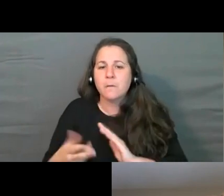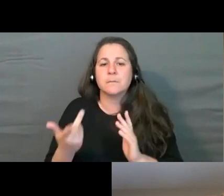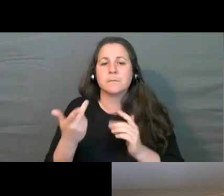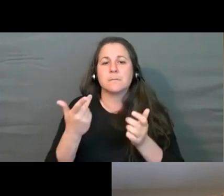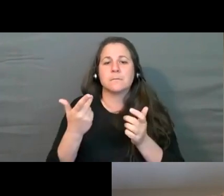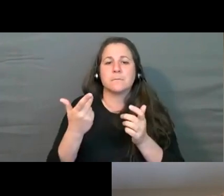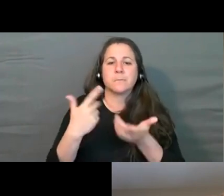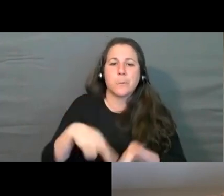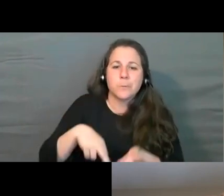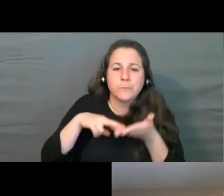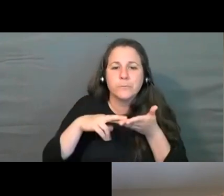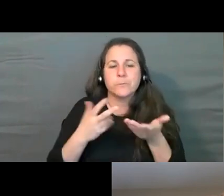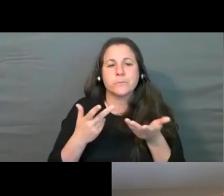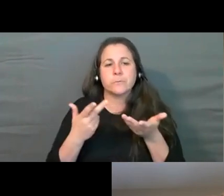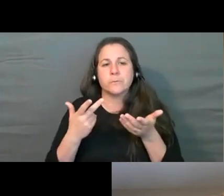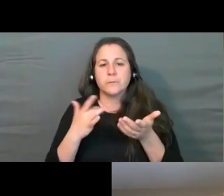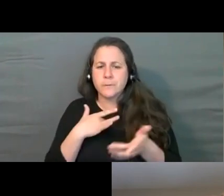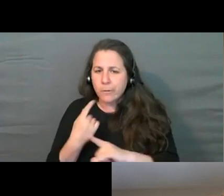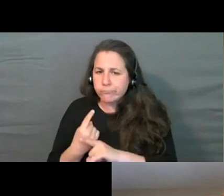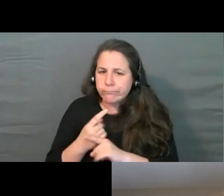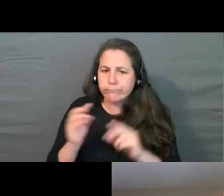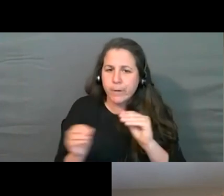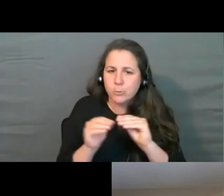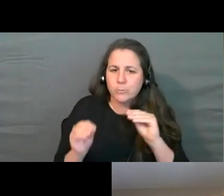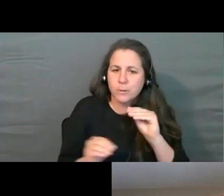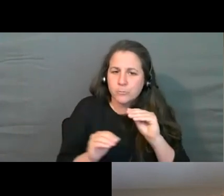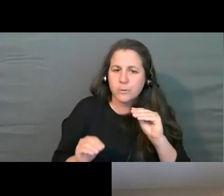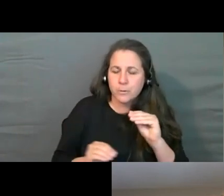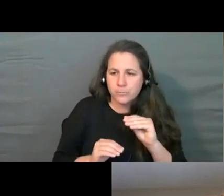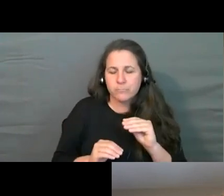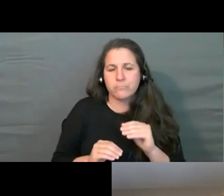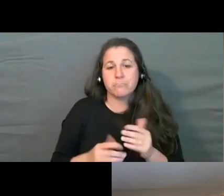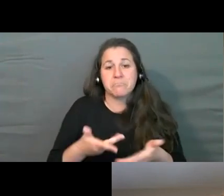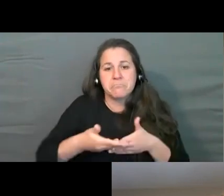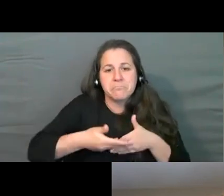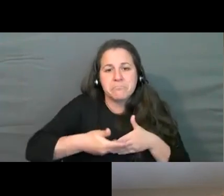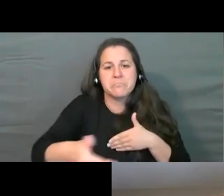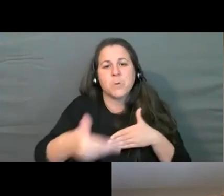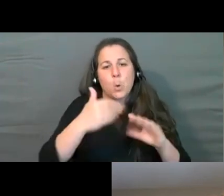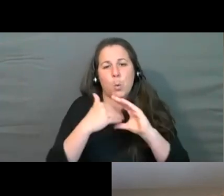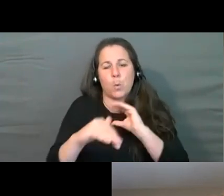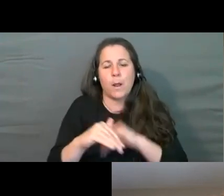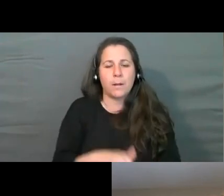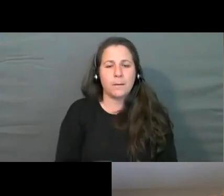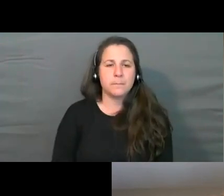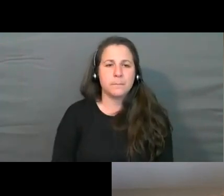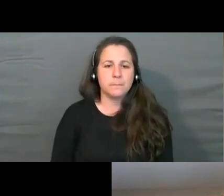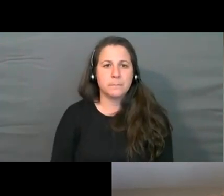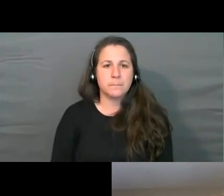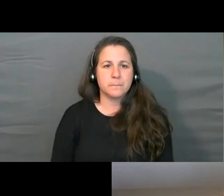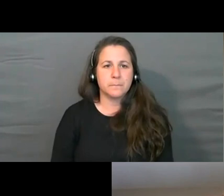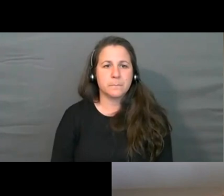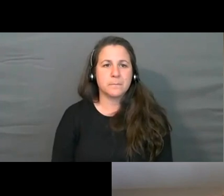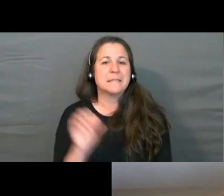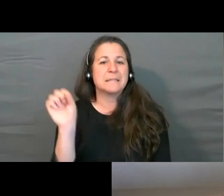complémentaires quand on trouvera pertinent de le faire. Donc, vous allez recevoir un courriel dans ce sens-là. Et je vous enverrai ma